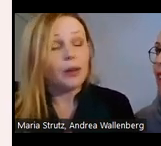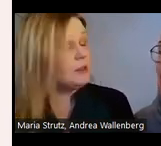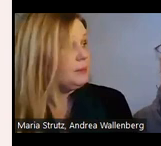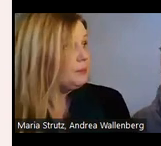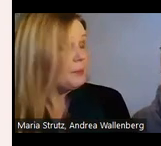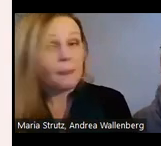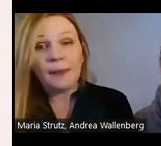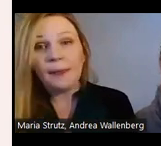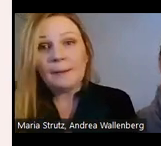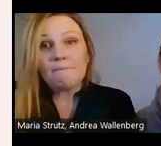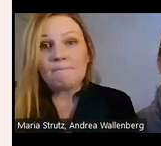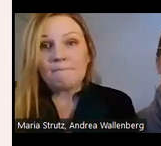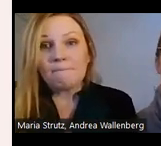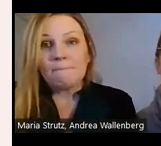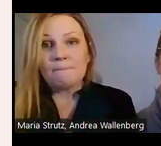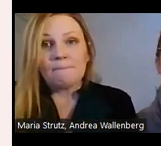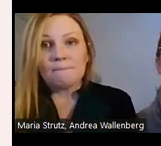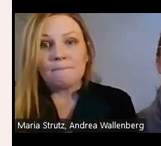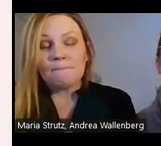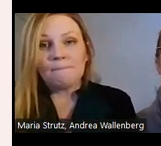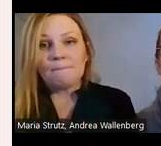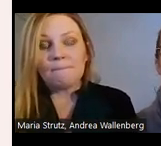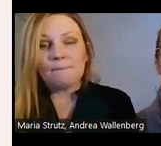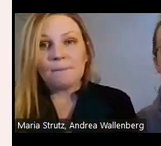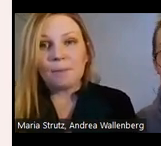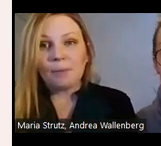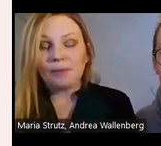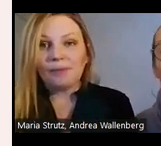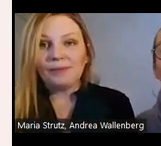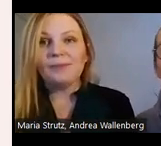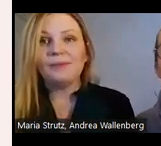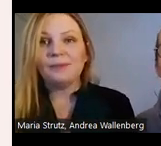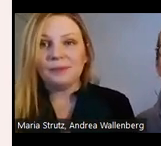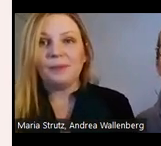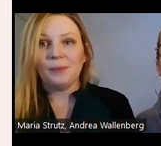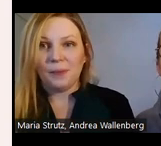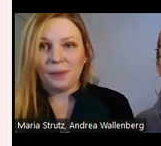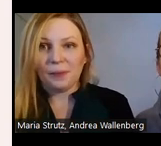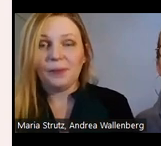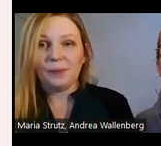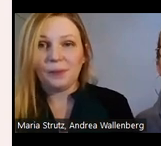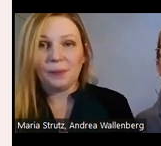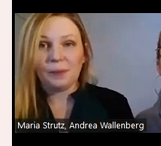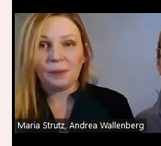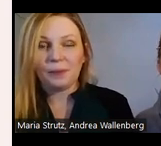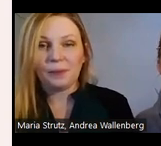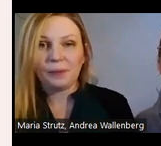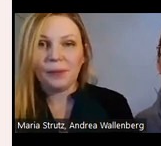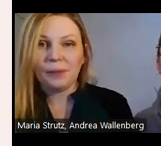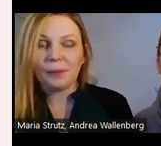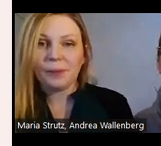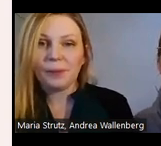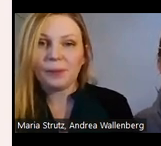lilla barnet. Precis, och här vill vi verkligen uppmuntra er som jobbar kring barnets viktiga vuxna, omkring föräldrar eller andra